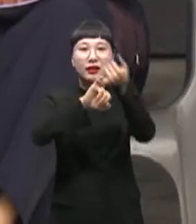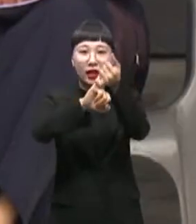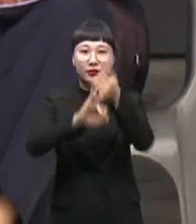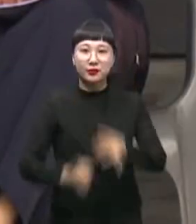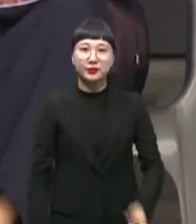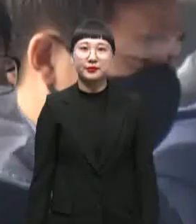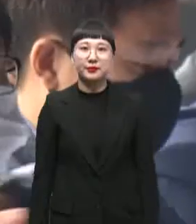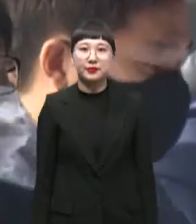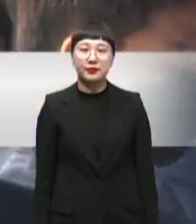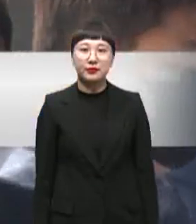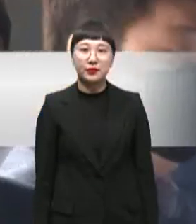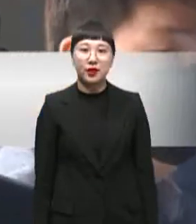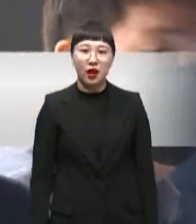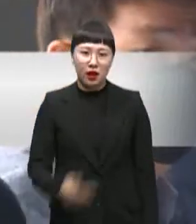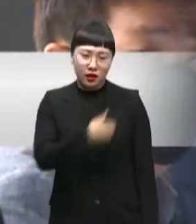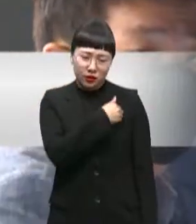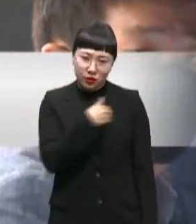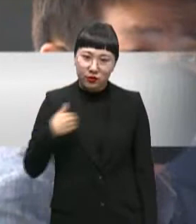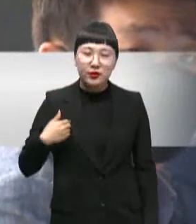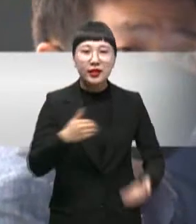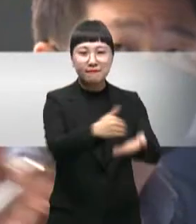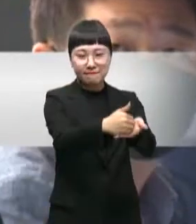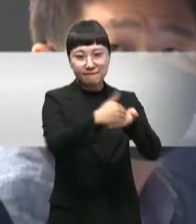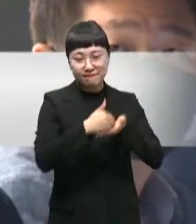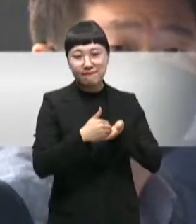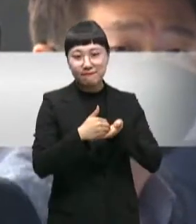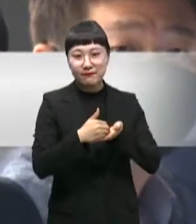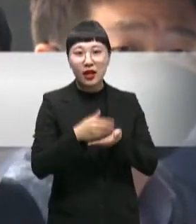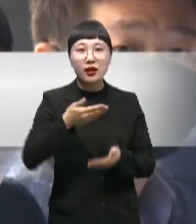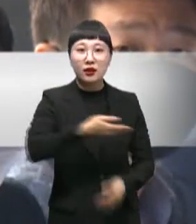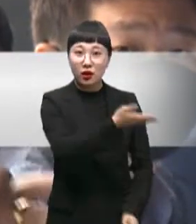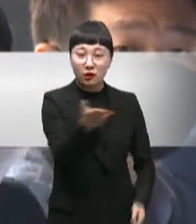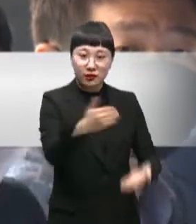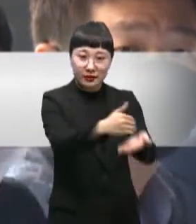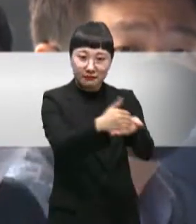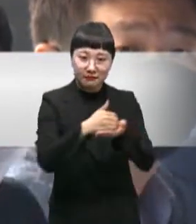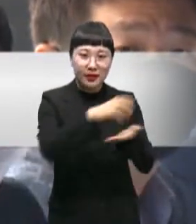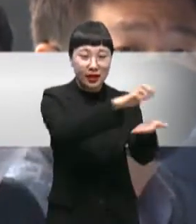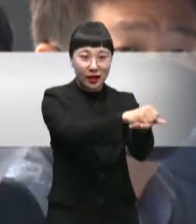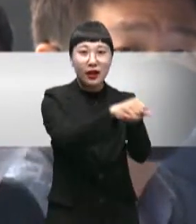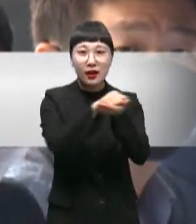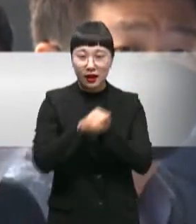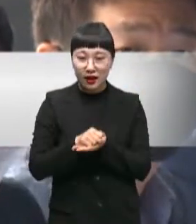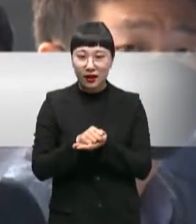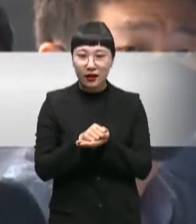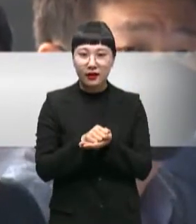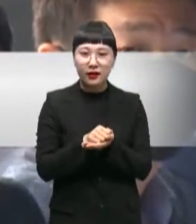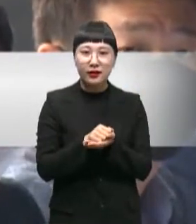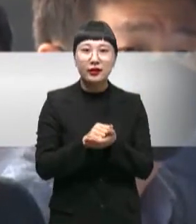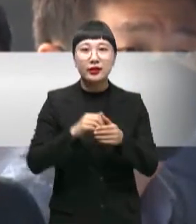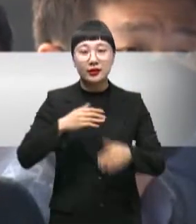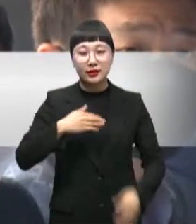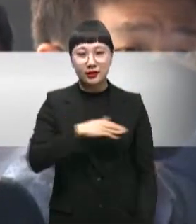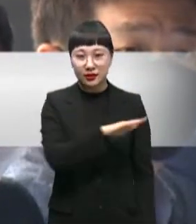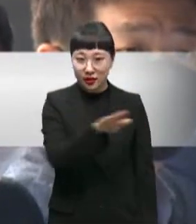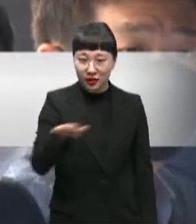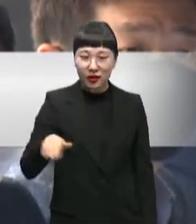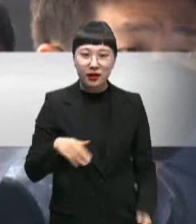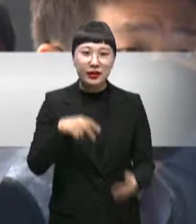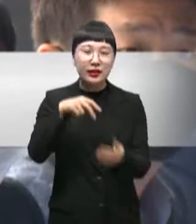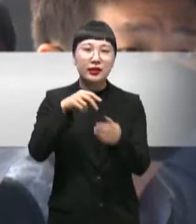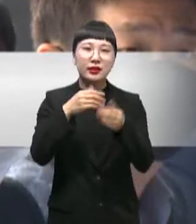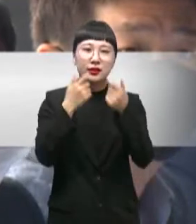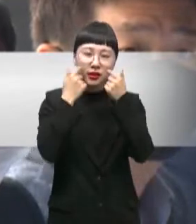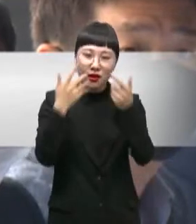밝혔습니다. 충분히 오늘 의견을 수렴하는 자리입니다. 의견을 수렴해서 여러분들의 의견을 담아서 저희가 제대로